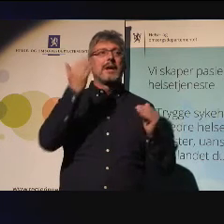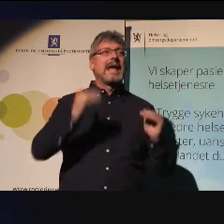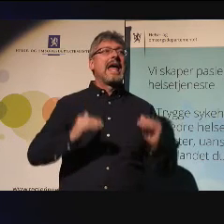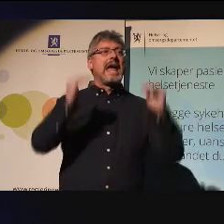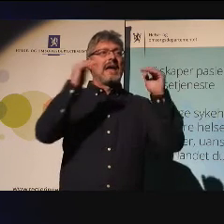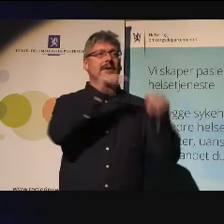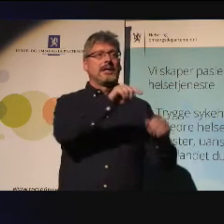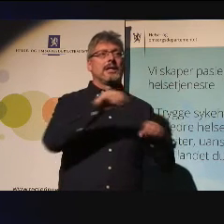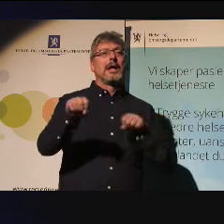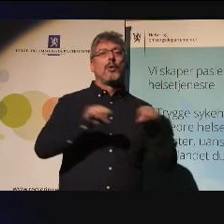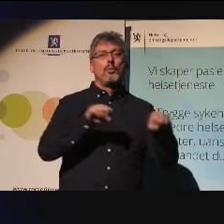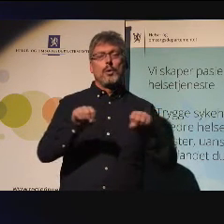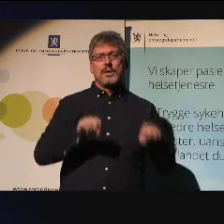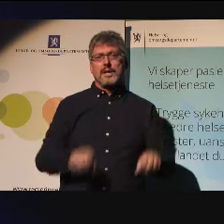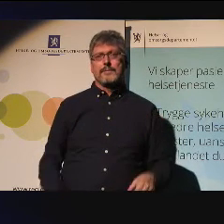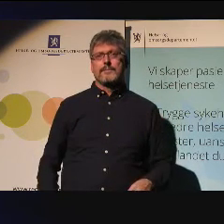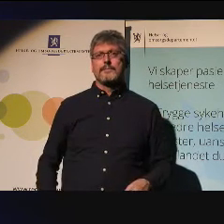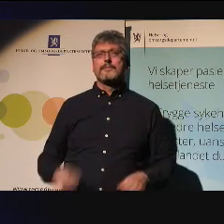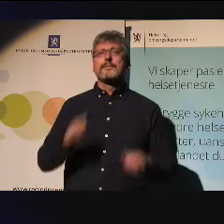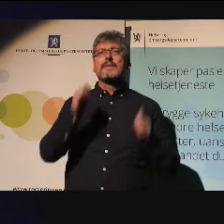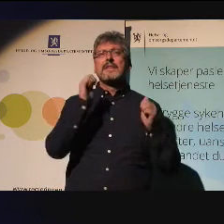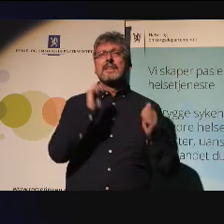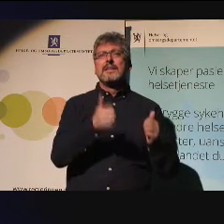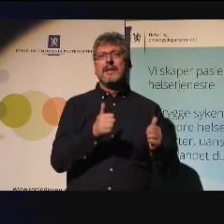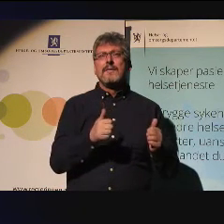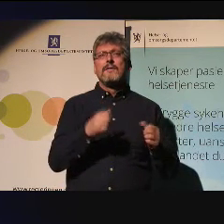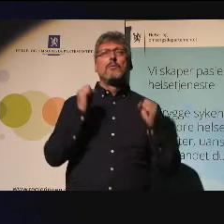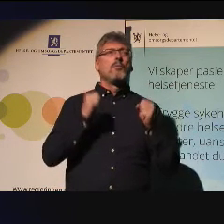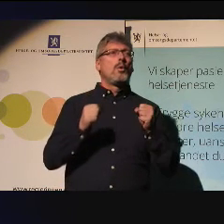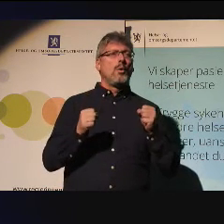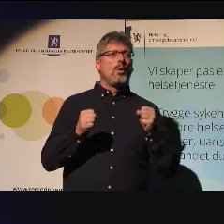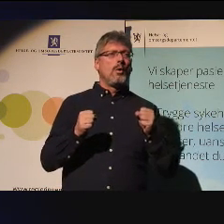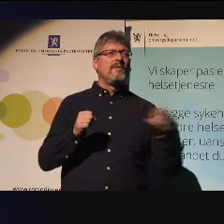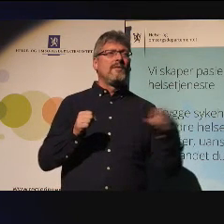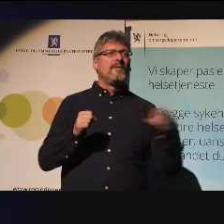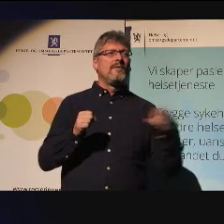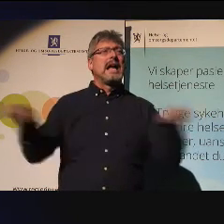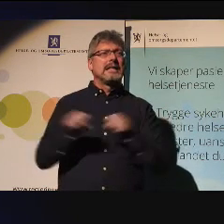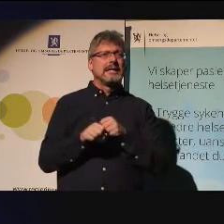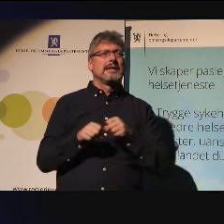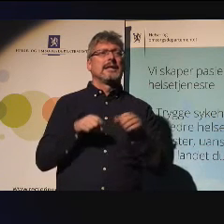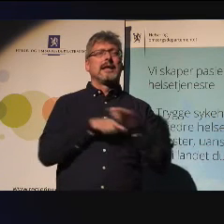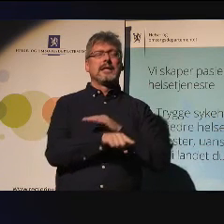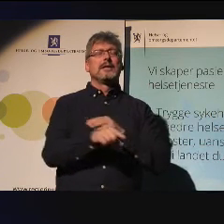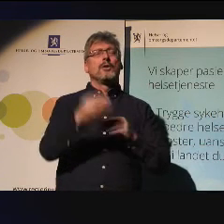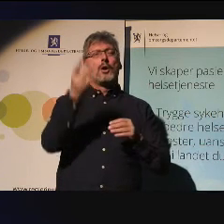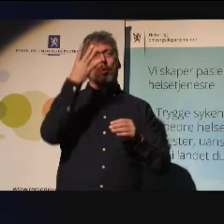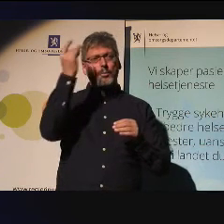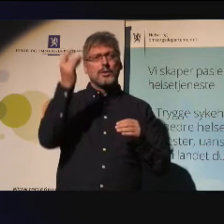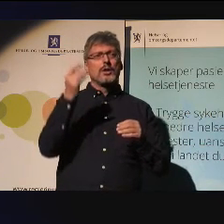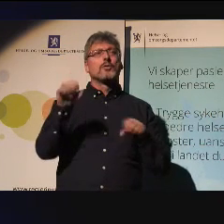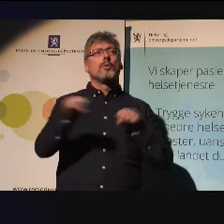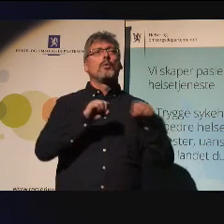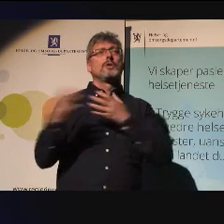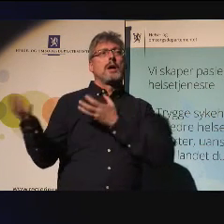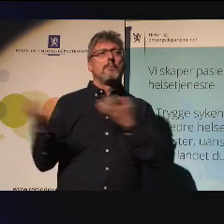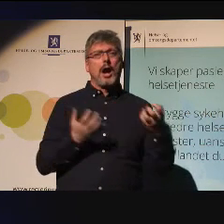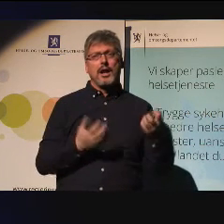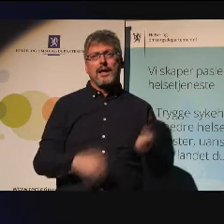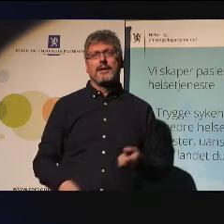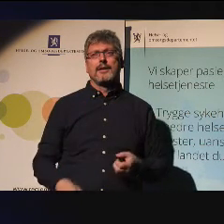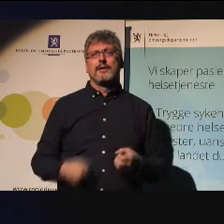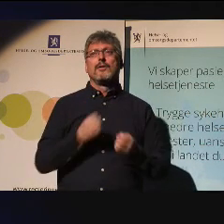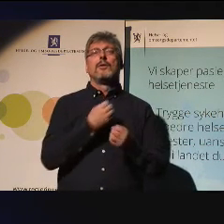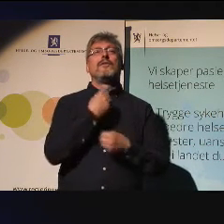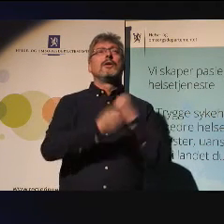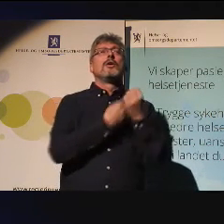kommunene. Det derfor vi må skaffe den kompetansen som også mangler i kommunene. Og vi gjør flere ting på